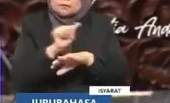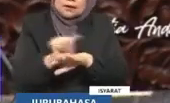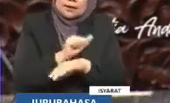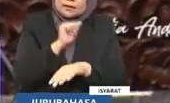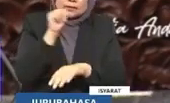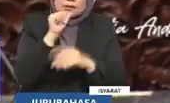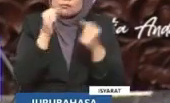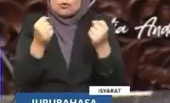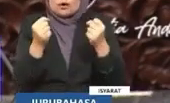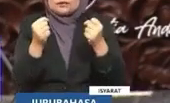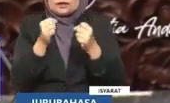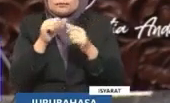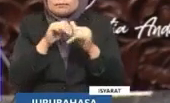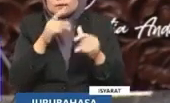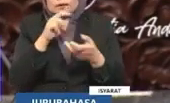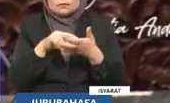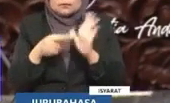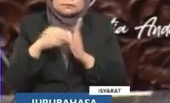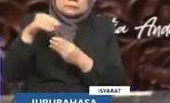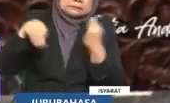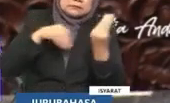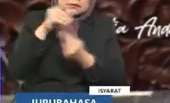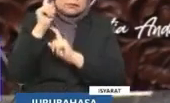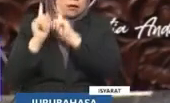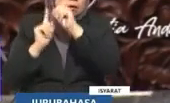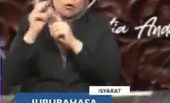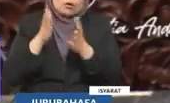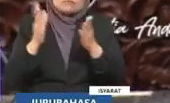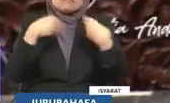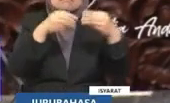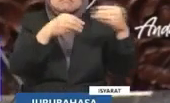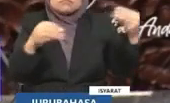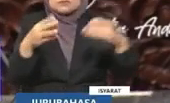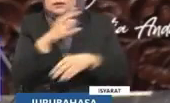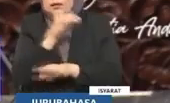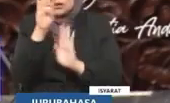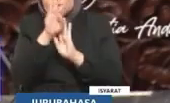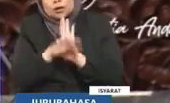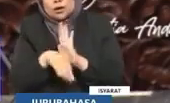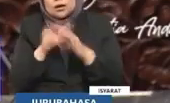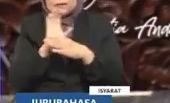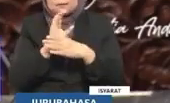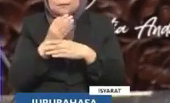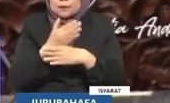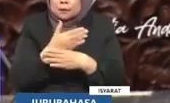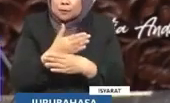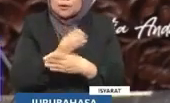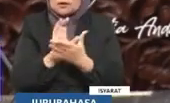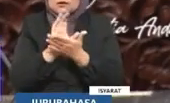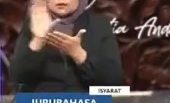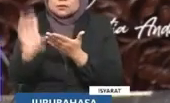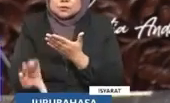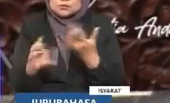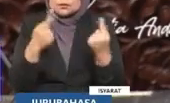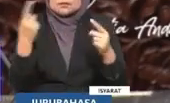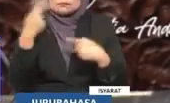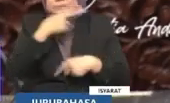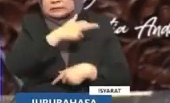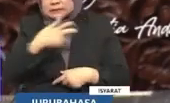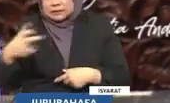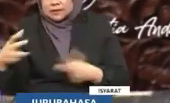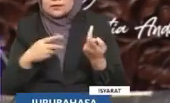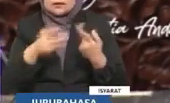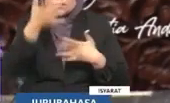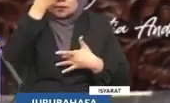pertahanan yang tidak mampan manipulasi orang tengah dalam rangkaian pemasaran kekurangan pelaporan swasta serangan penyakit